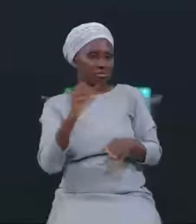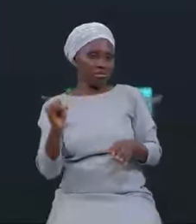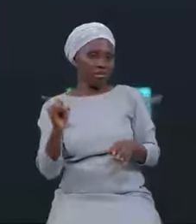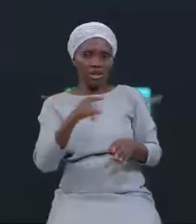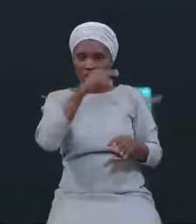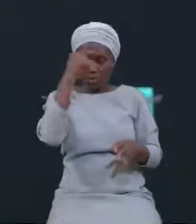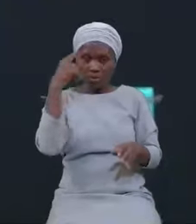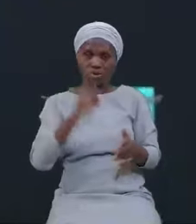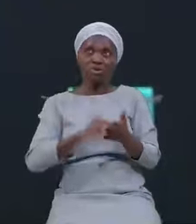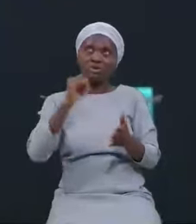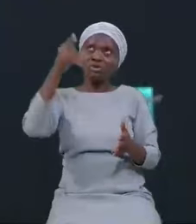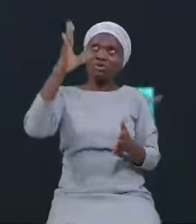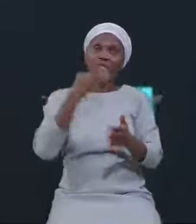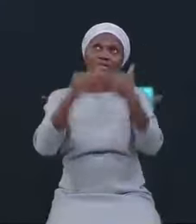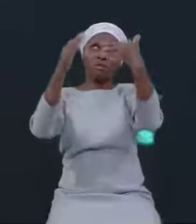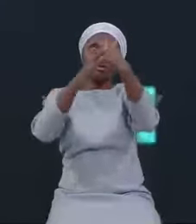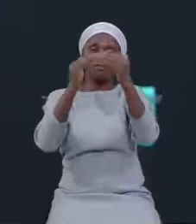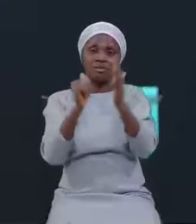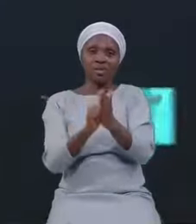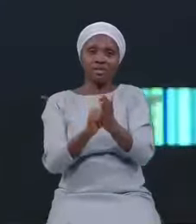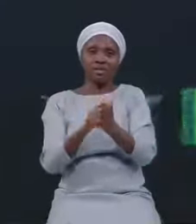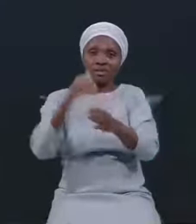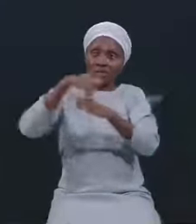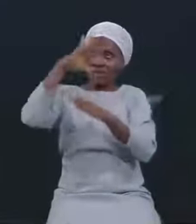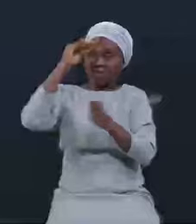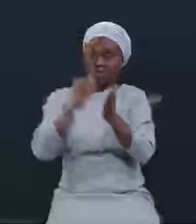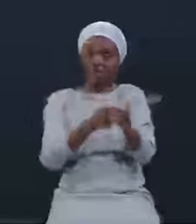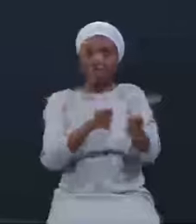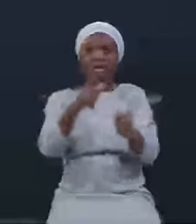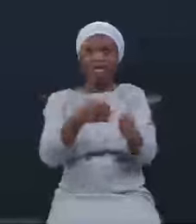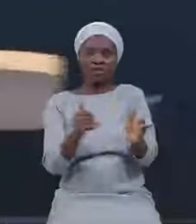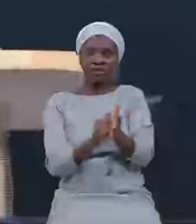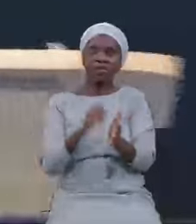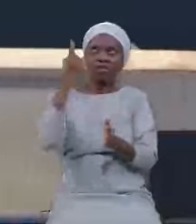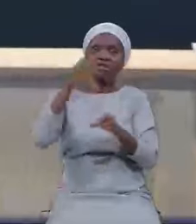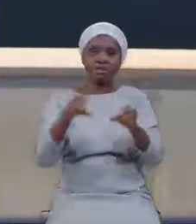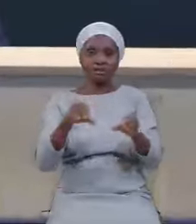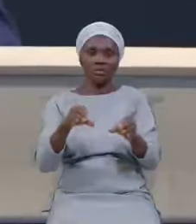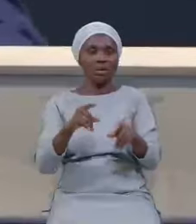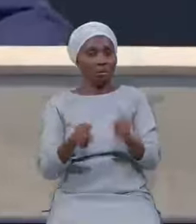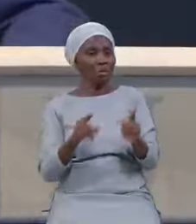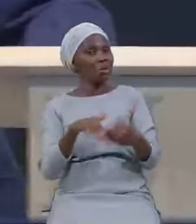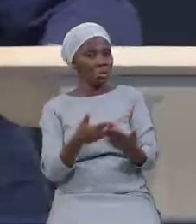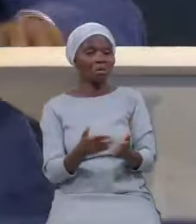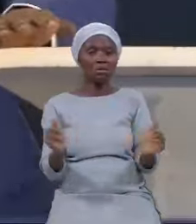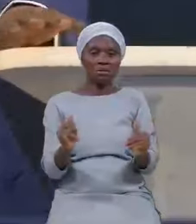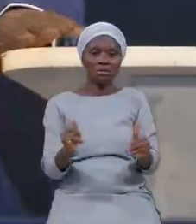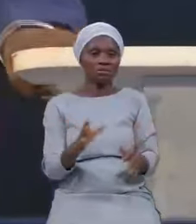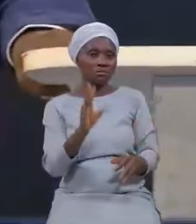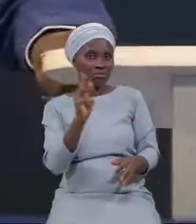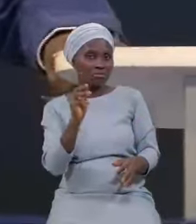Et contrôlait tout ce qu'il faisait. Tout de même, Marie savait que le seul moyen pour avoir